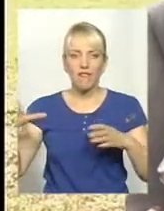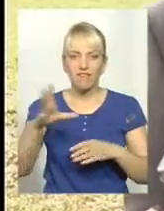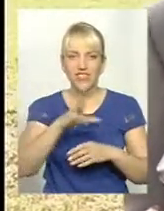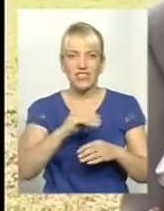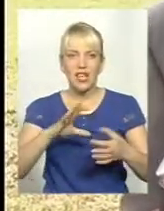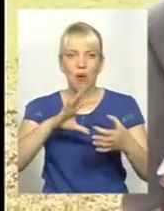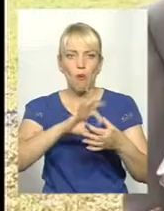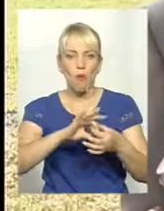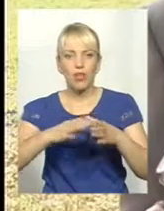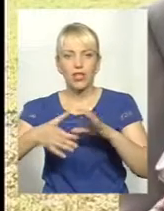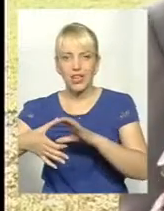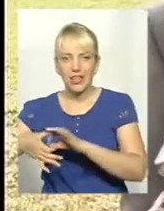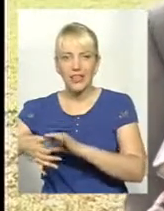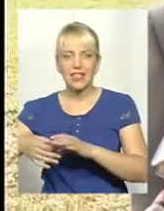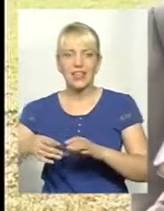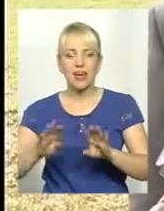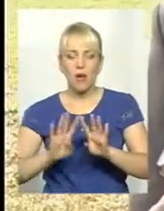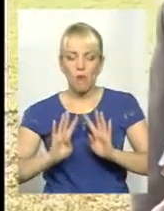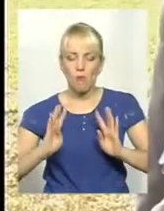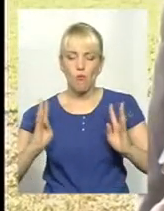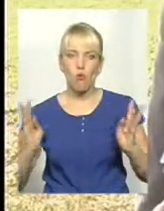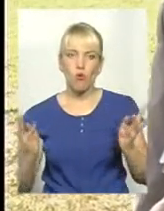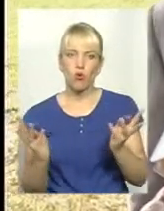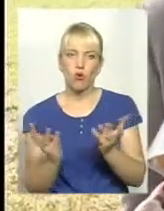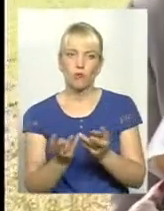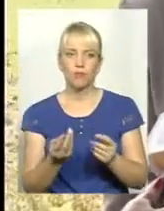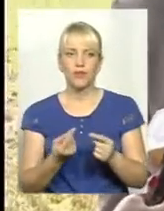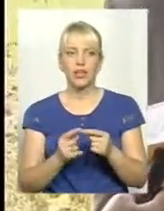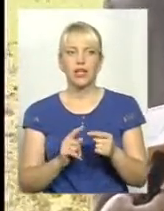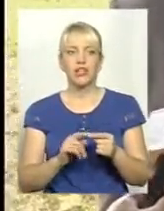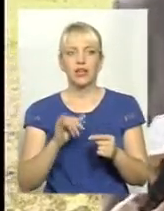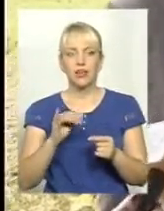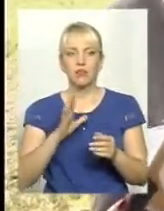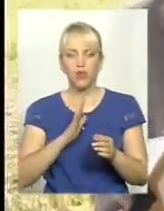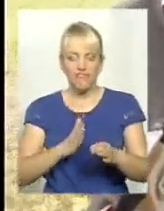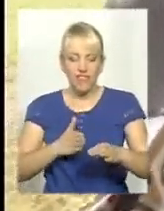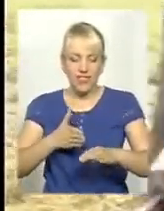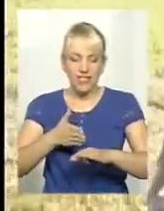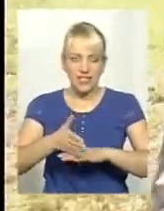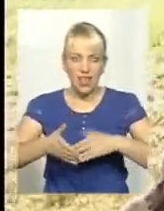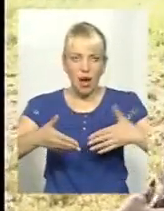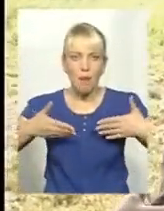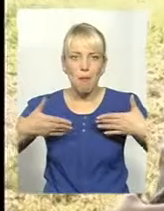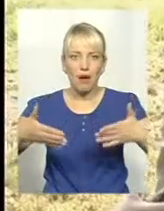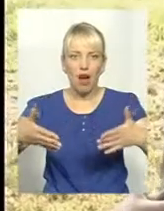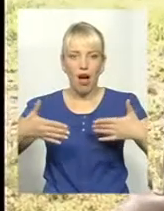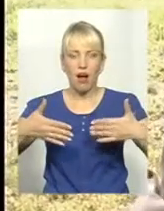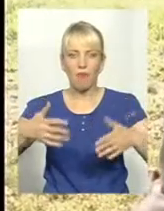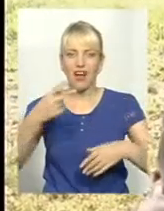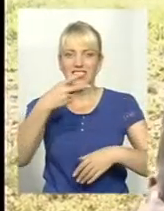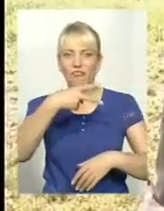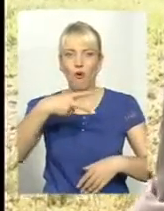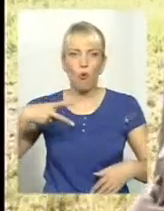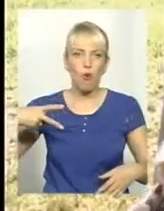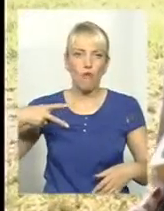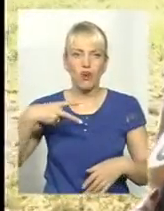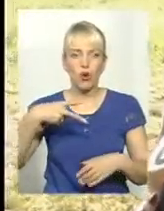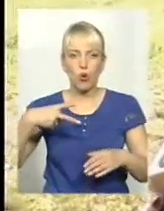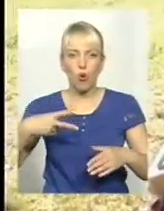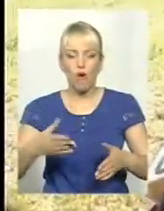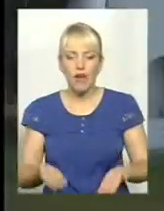місті Костянтинові. Пізніше було побудовано 5 оборонних веж. На жаль, у нас зараз залишилася тільки одна, які всі були поєднані